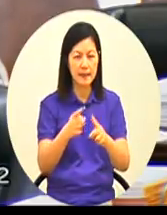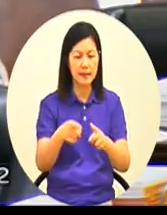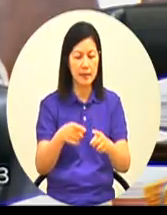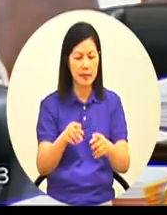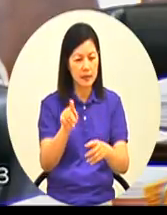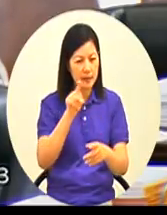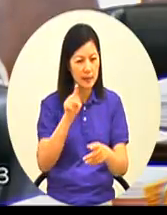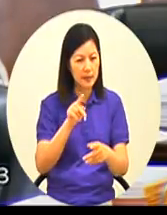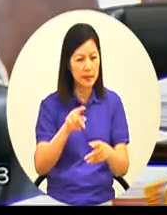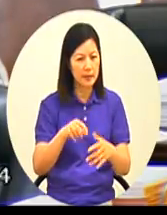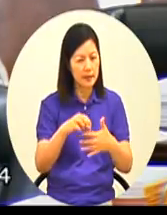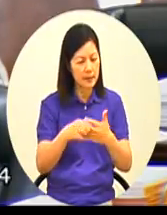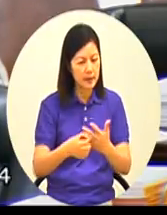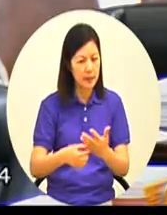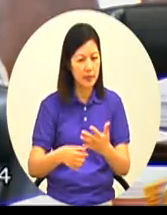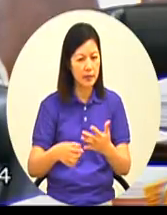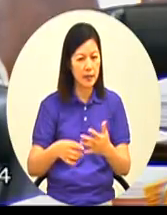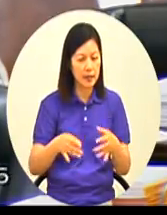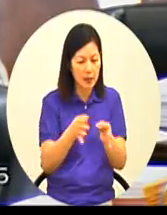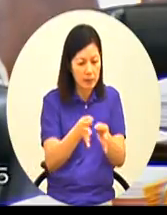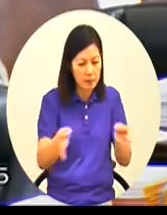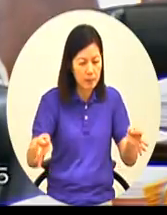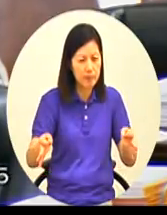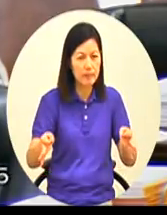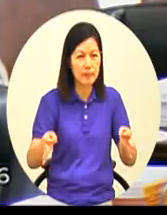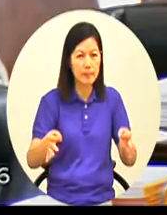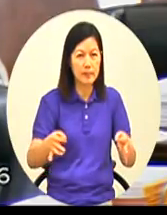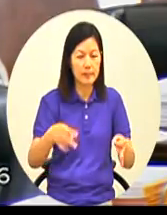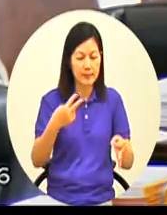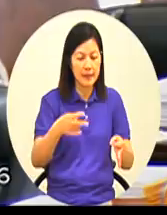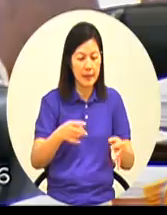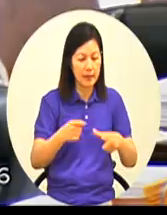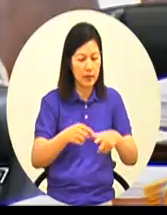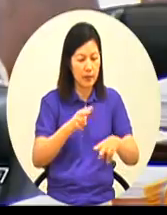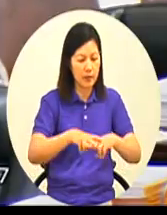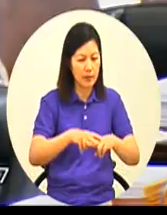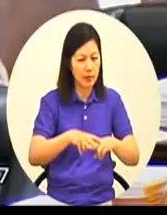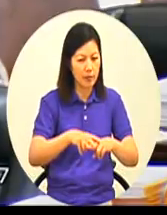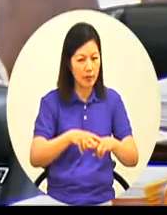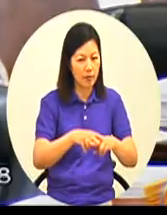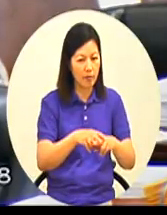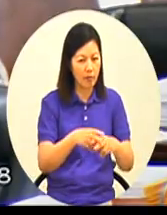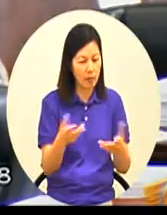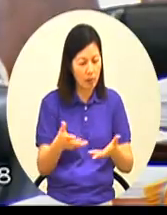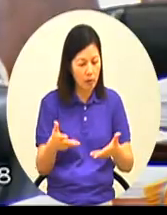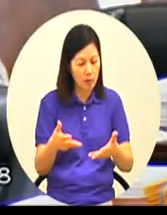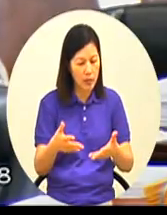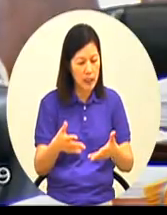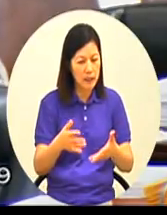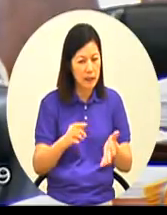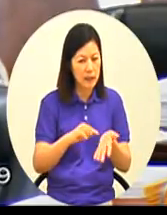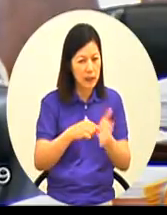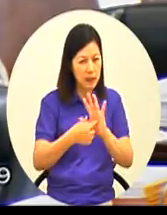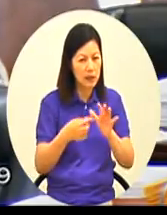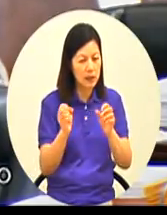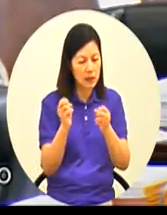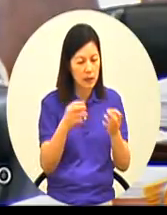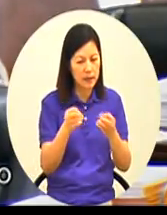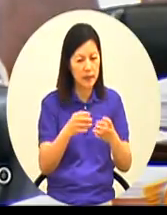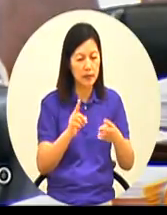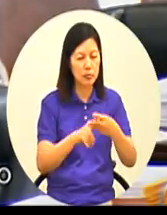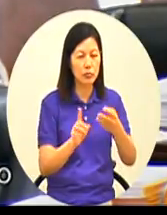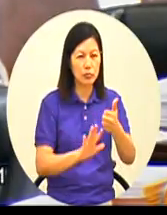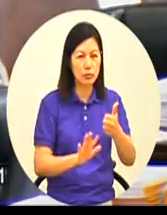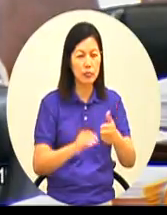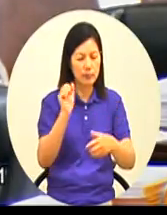然后市民可以透过一个联署，然后来对很多公共议题来表达意见。我想这个主委已经有答应了，我